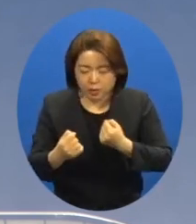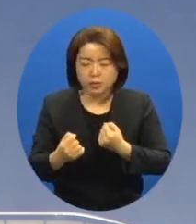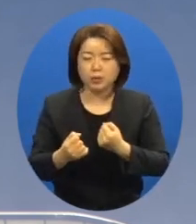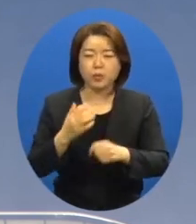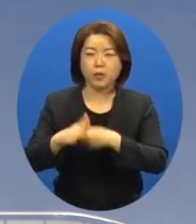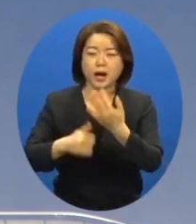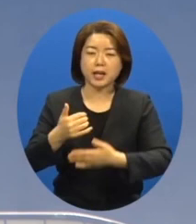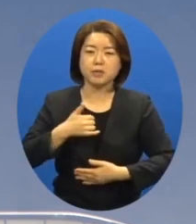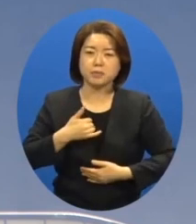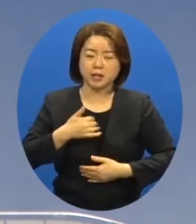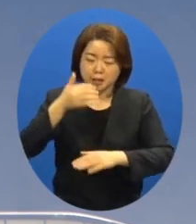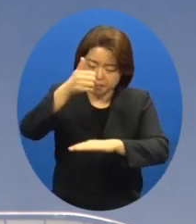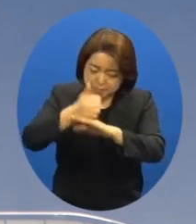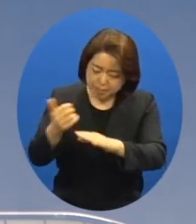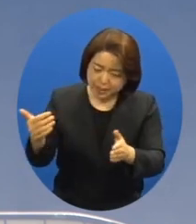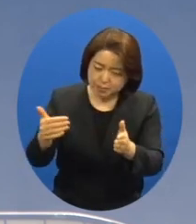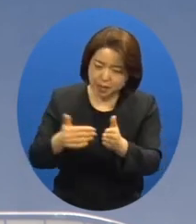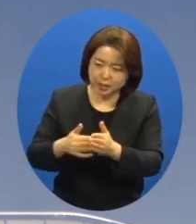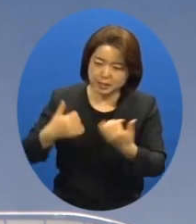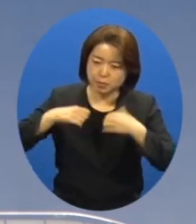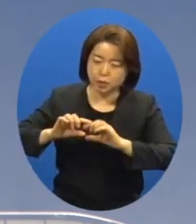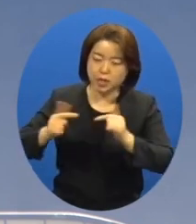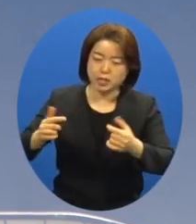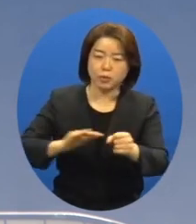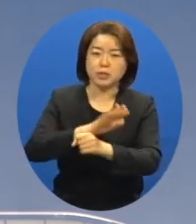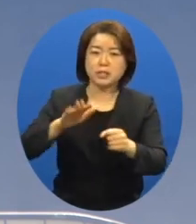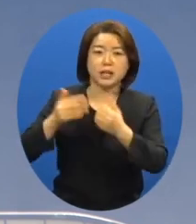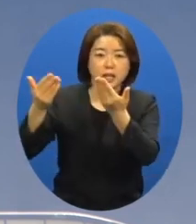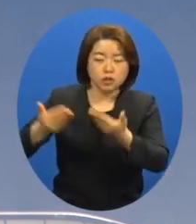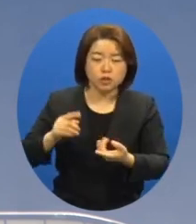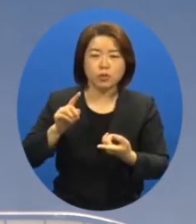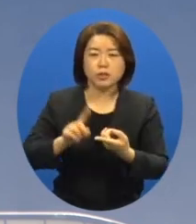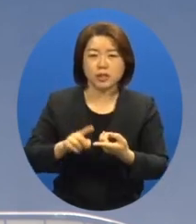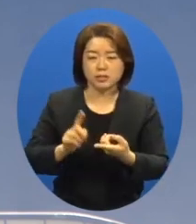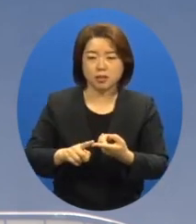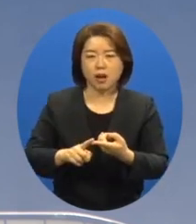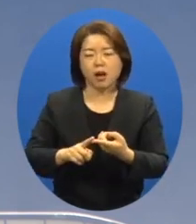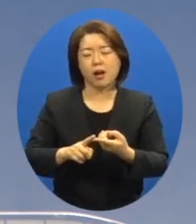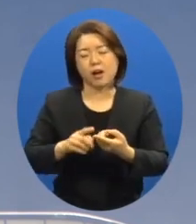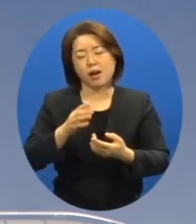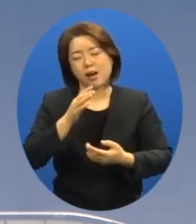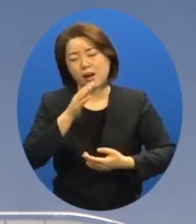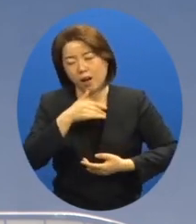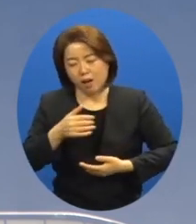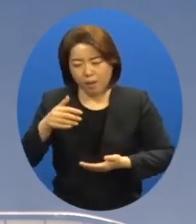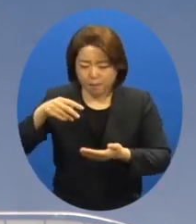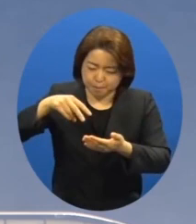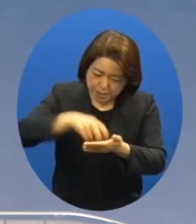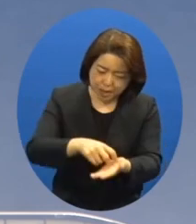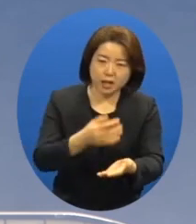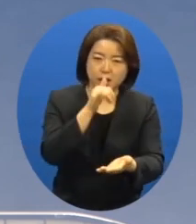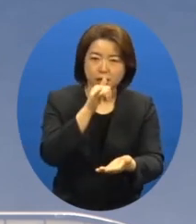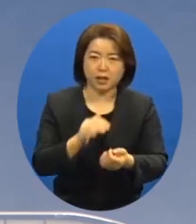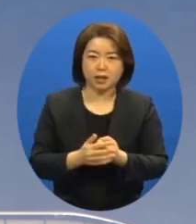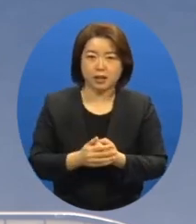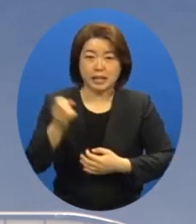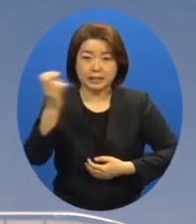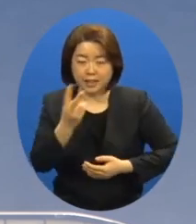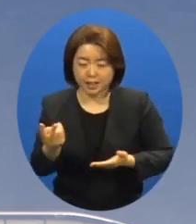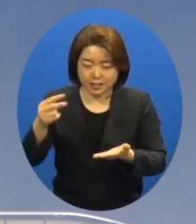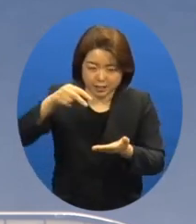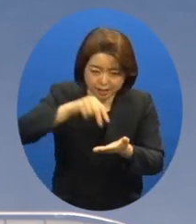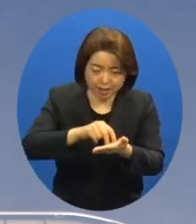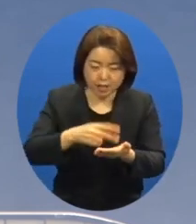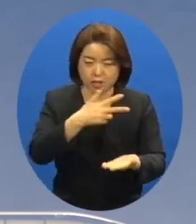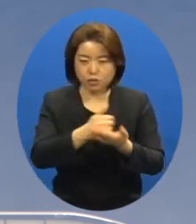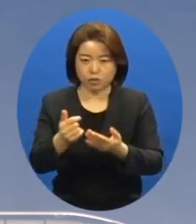끝까지 포기하지 않으시고 사랑하셨음을 깨닫고 꼬꾸라졌습니다. 그가 다시 주님을